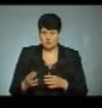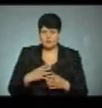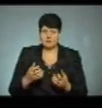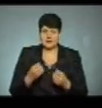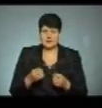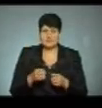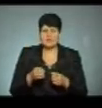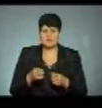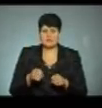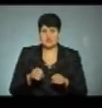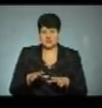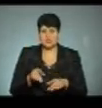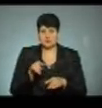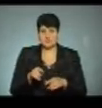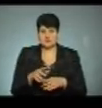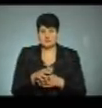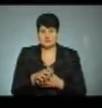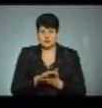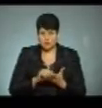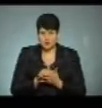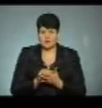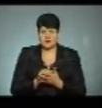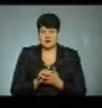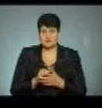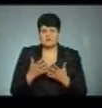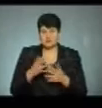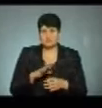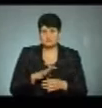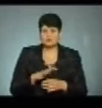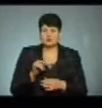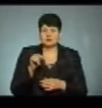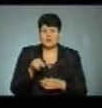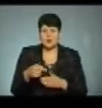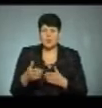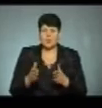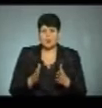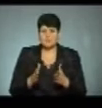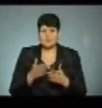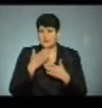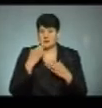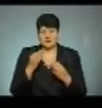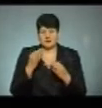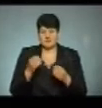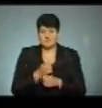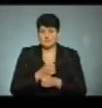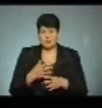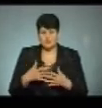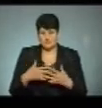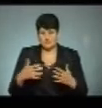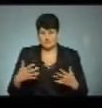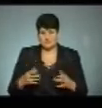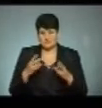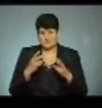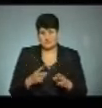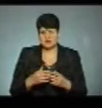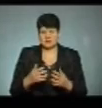її руйнування. В ході знешкодження встановлено, що дана коробка не містить собі вибухових матеріалів та інших якихось